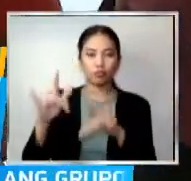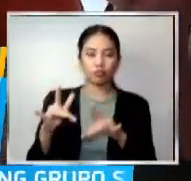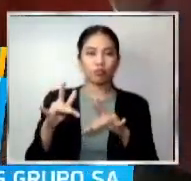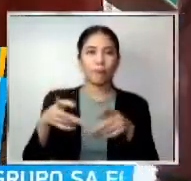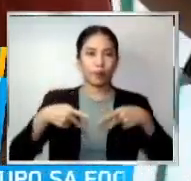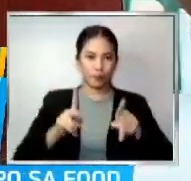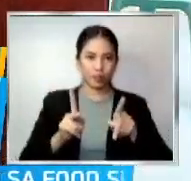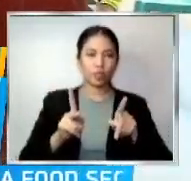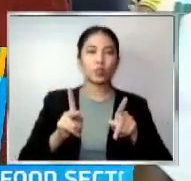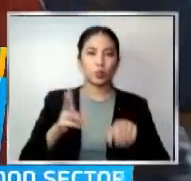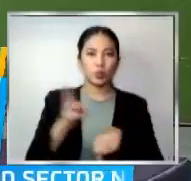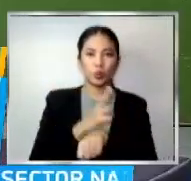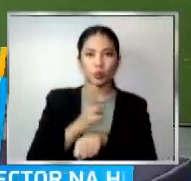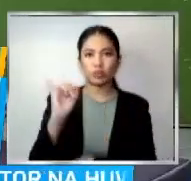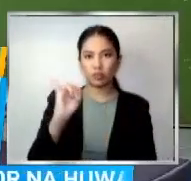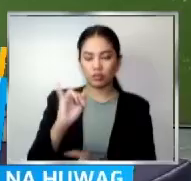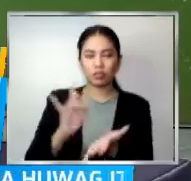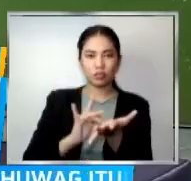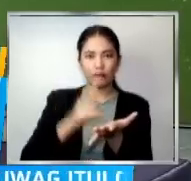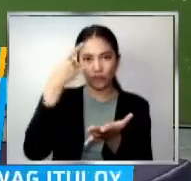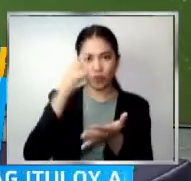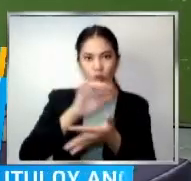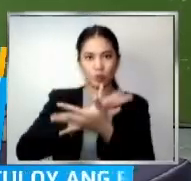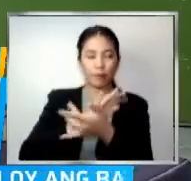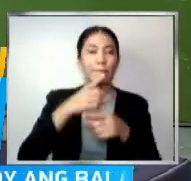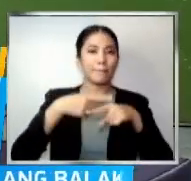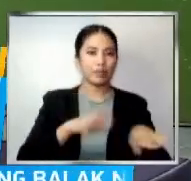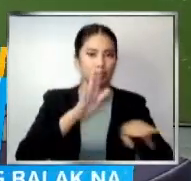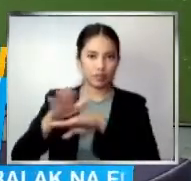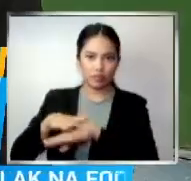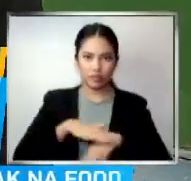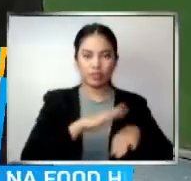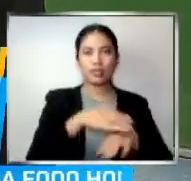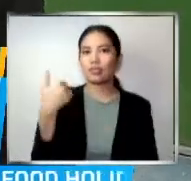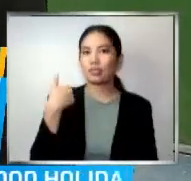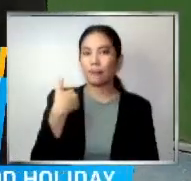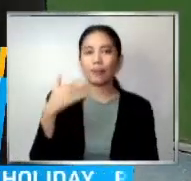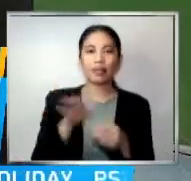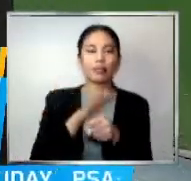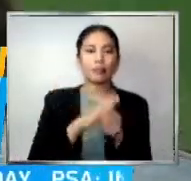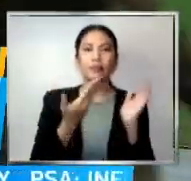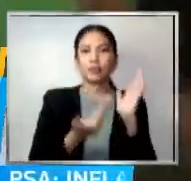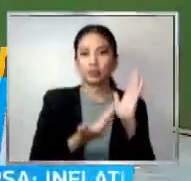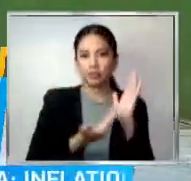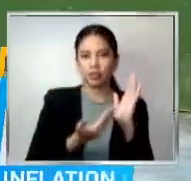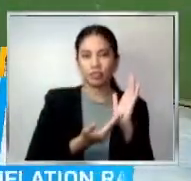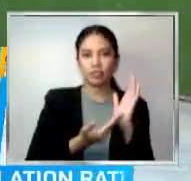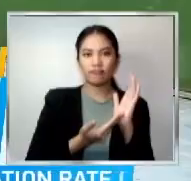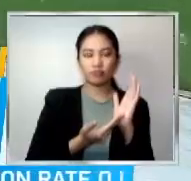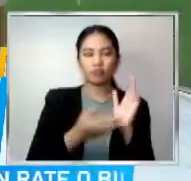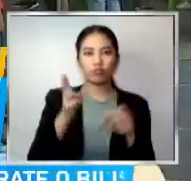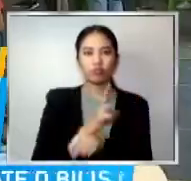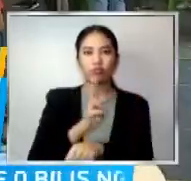COVID treatment. Gayunman, muling nagpaalala si Domingo na wala pang sapat na ebidensya na nagpapatuloy na pwedeng gamitin ang ivermectin